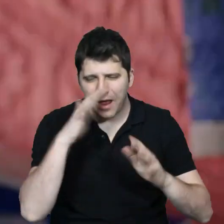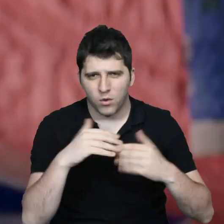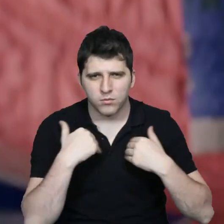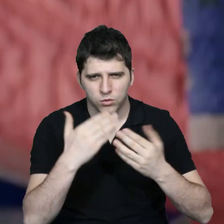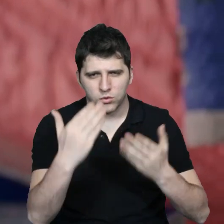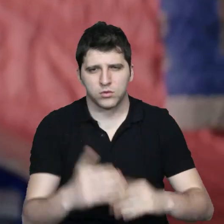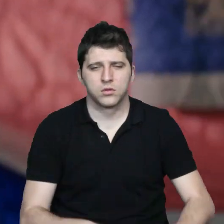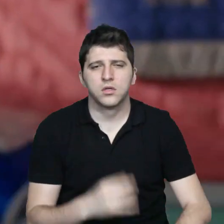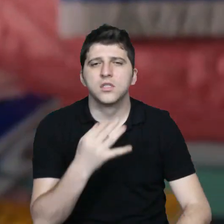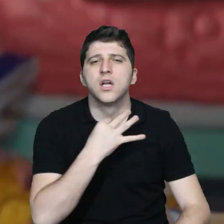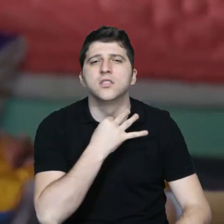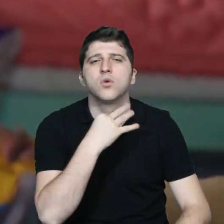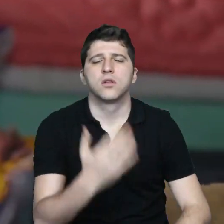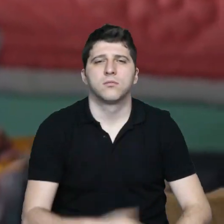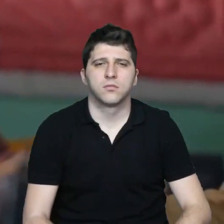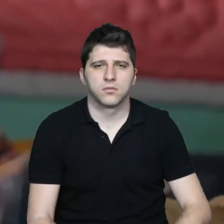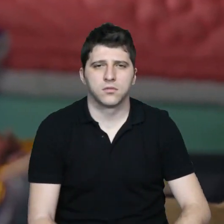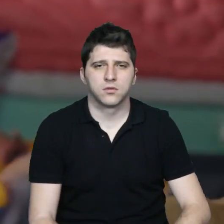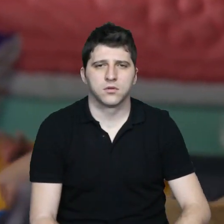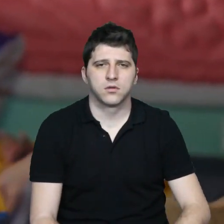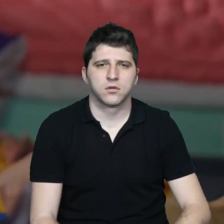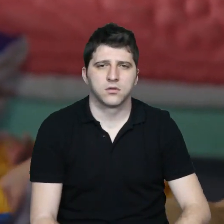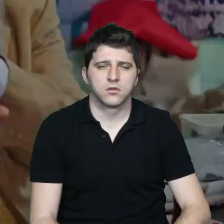bekliyorum. Buyurun. Teşekkür ederim.